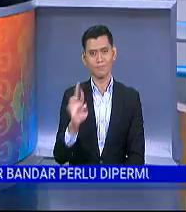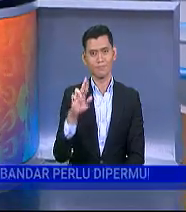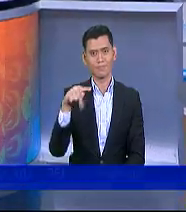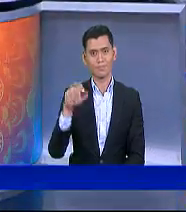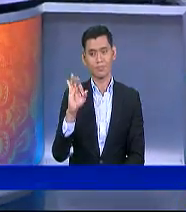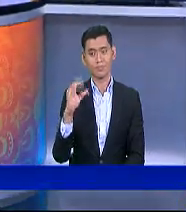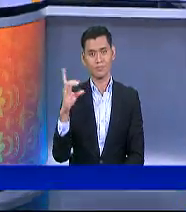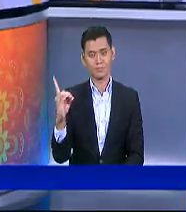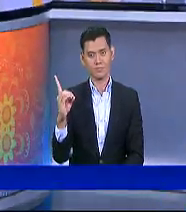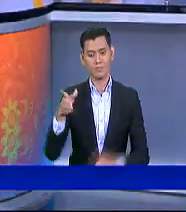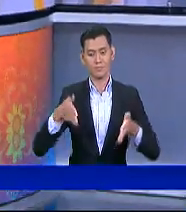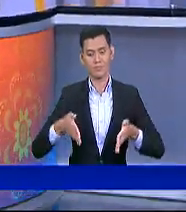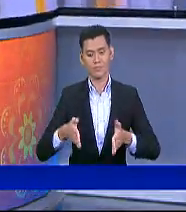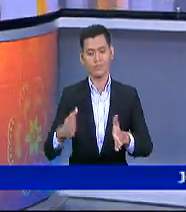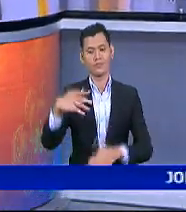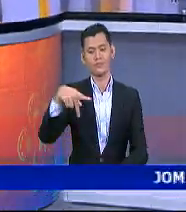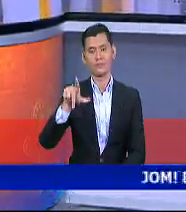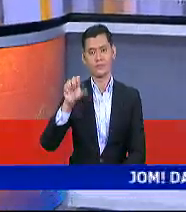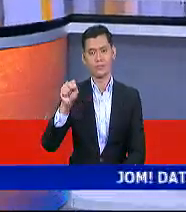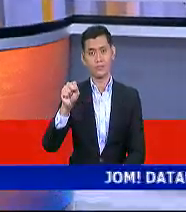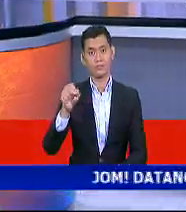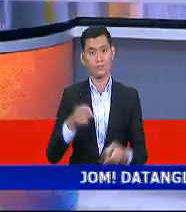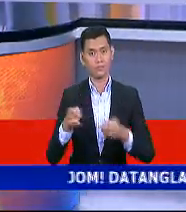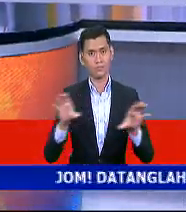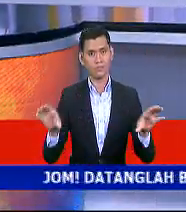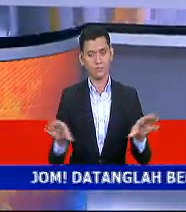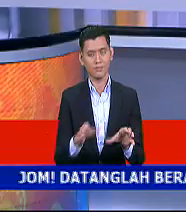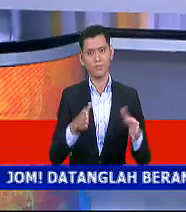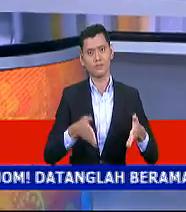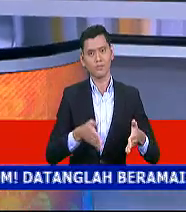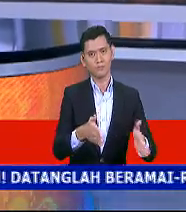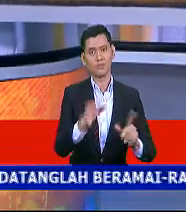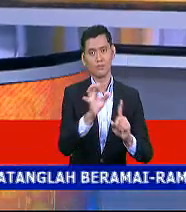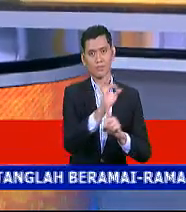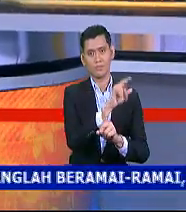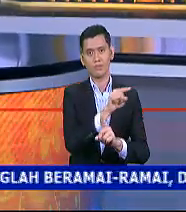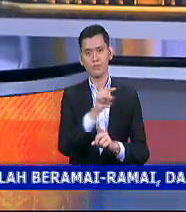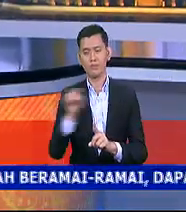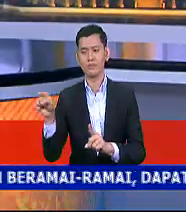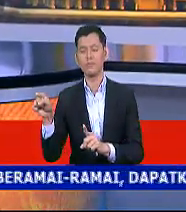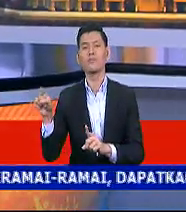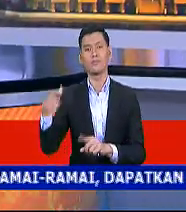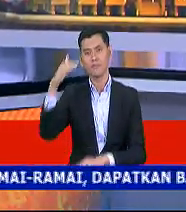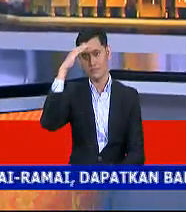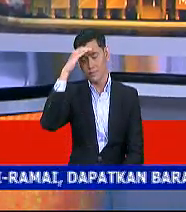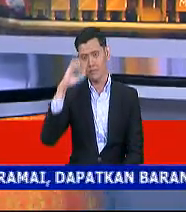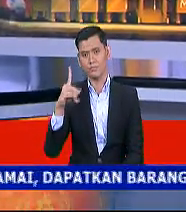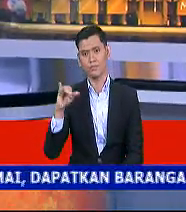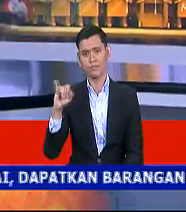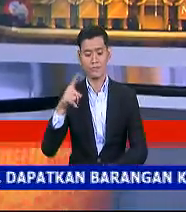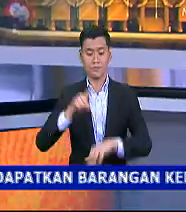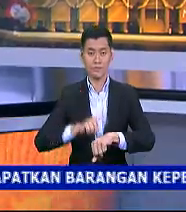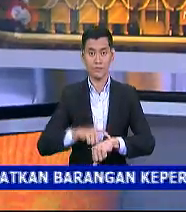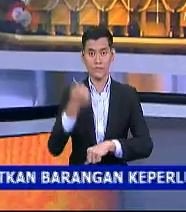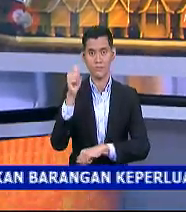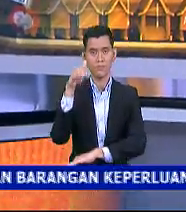RFID di Lebuh Raya Plus. Transaksi akan dilaksanakan di laluan Juru Pulau Pinang hingga ke Skudai Johor mulai 10 malam ini. Di